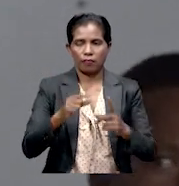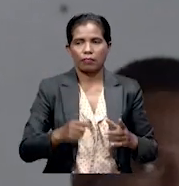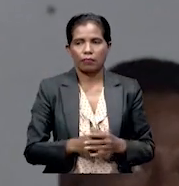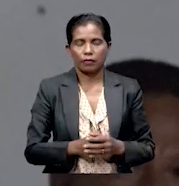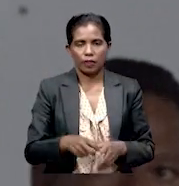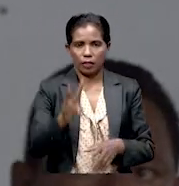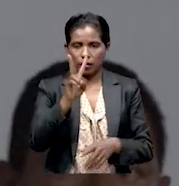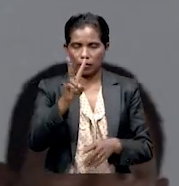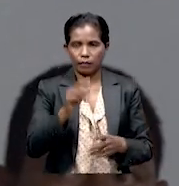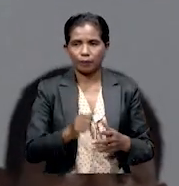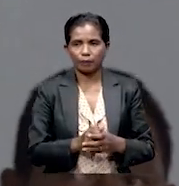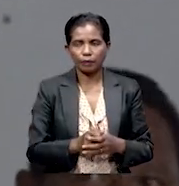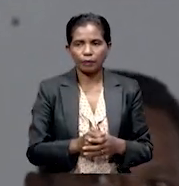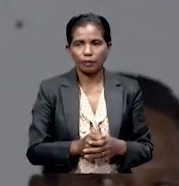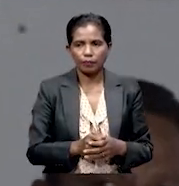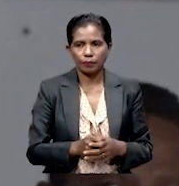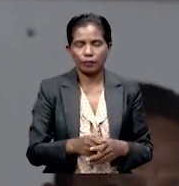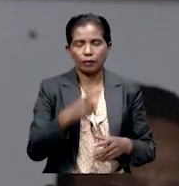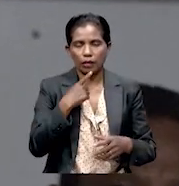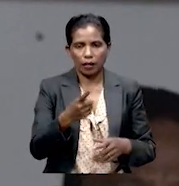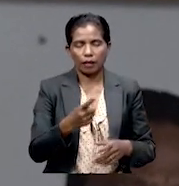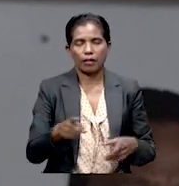dalam dua, keduanya. Dia nesane.